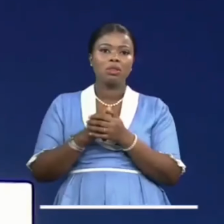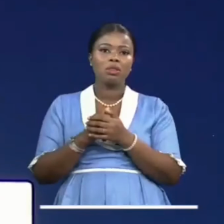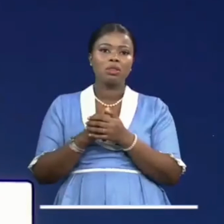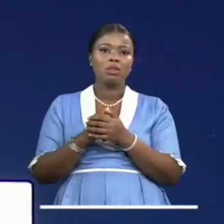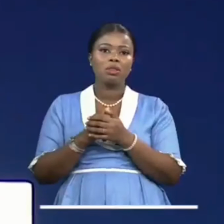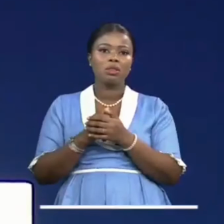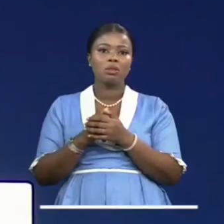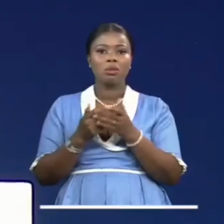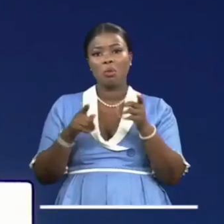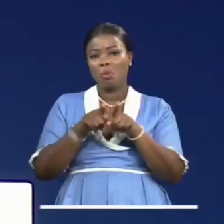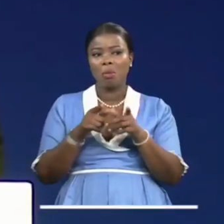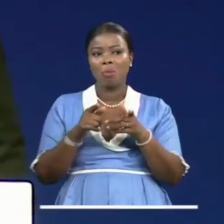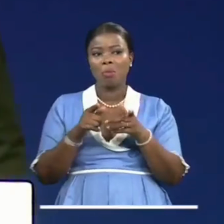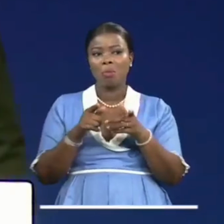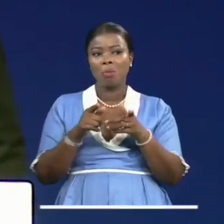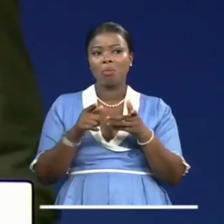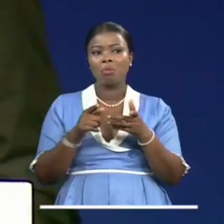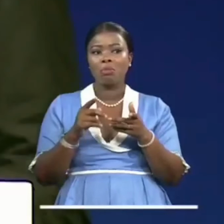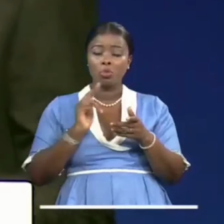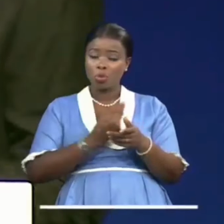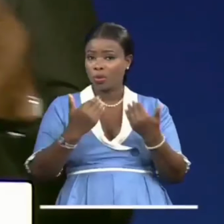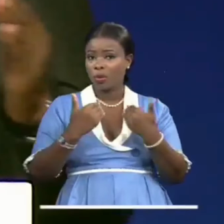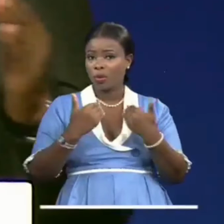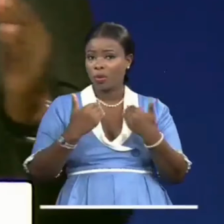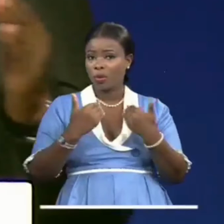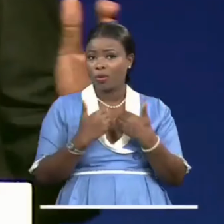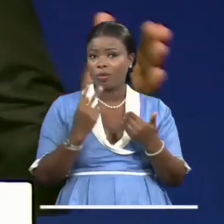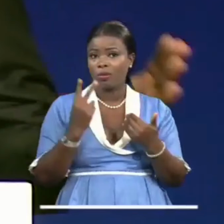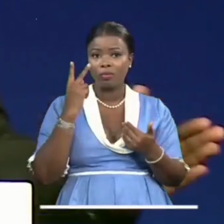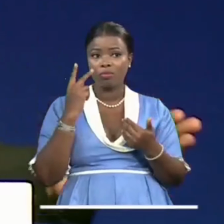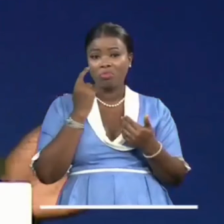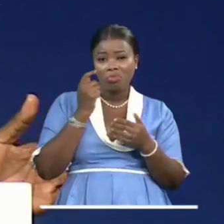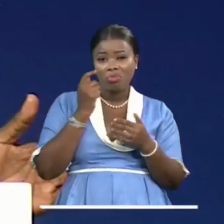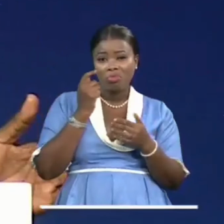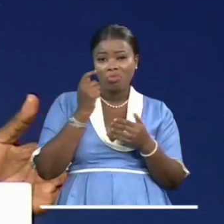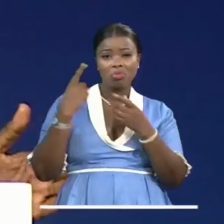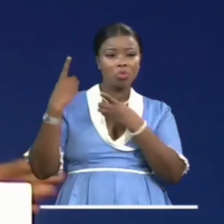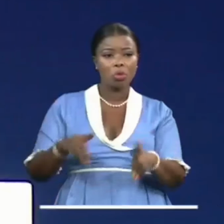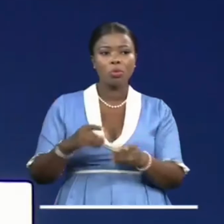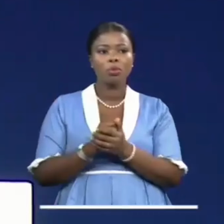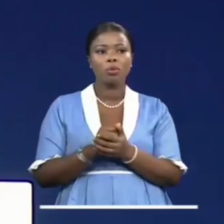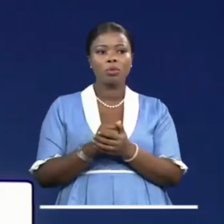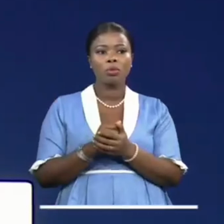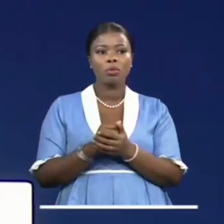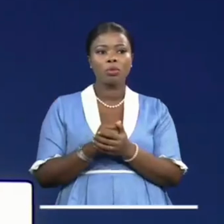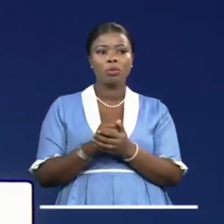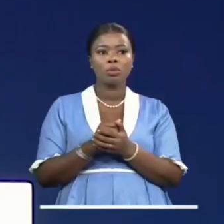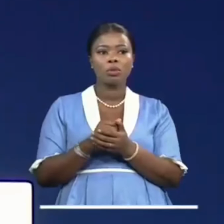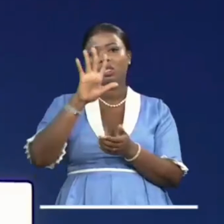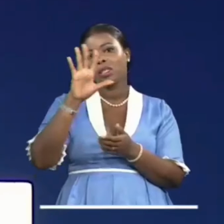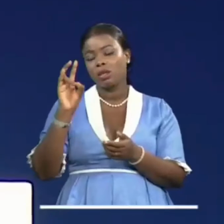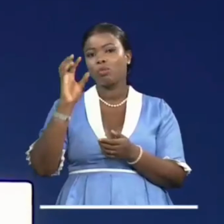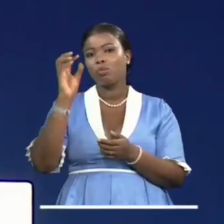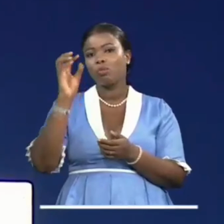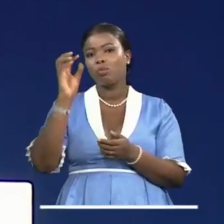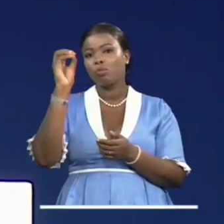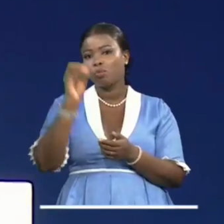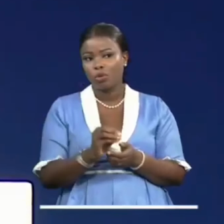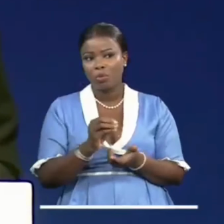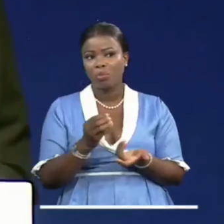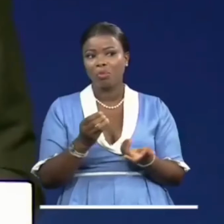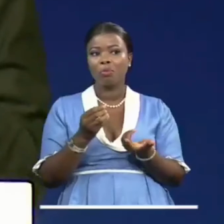rich nous avons remarqué la pauvreté c'est 9% à Dar c'est 57% à l'Est carrément du